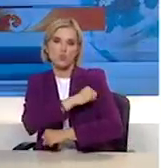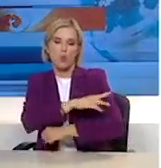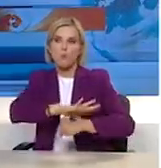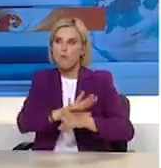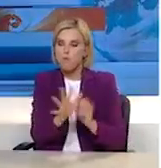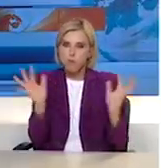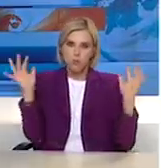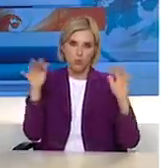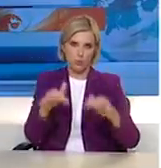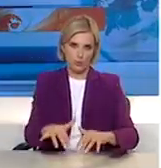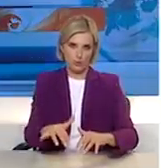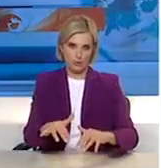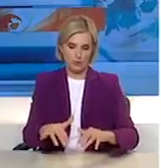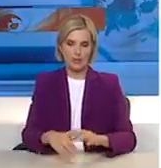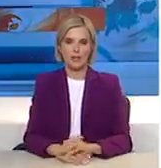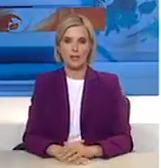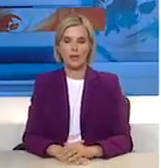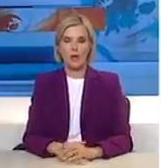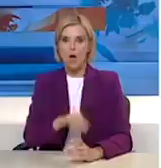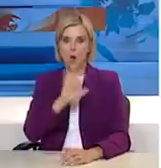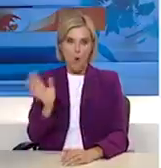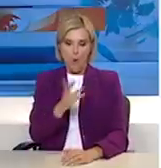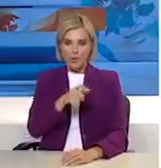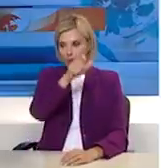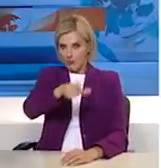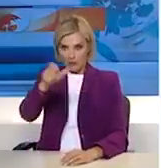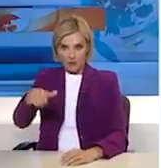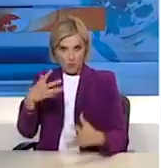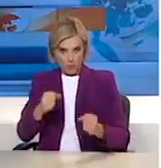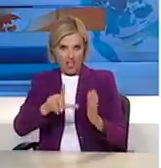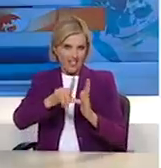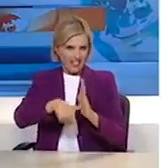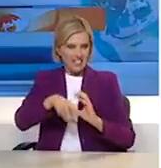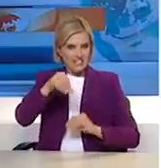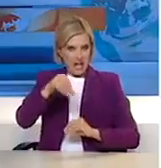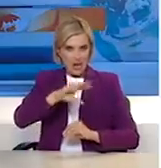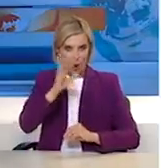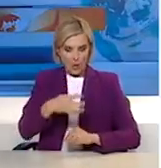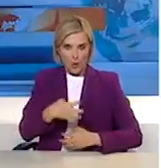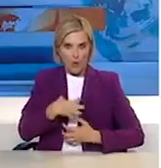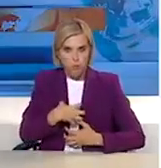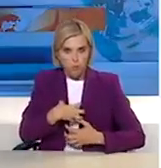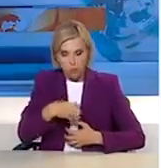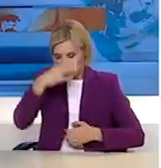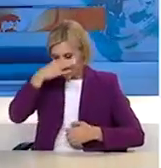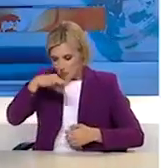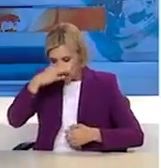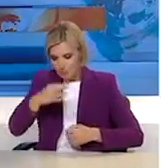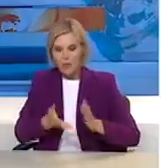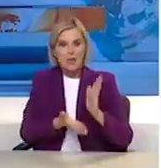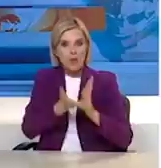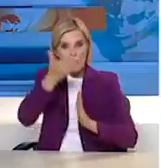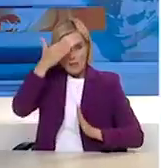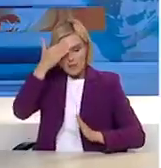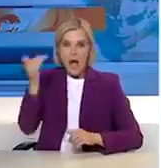να με τα πρώτα συμπτώματα να συμβουλεύονται τον γιατρό τους, ώστε έχουν ακόμα μια παραπάνω προτεραιότητα στον έλεγχο από όλους